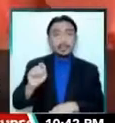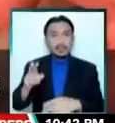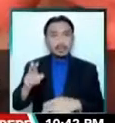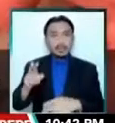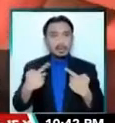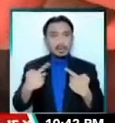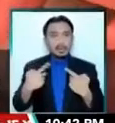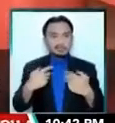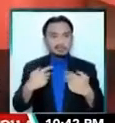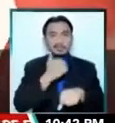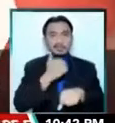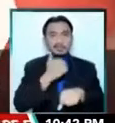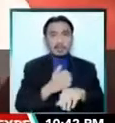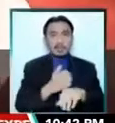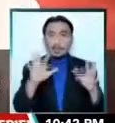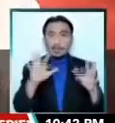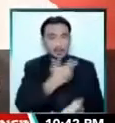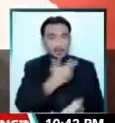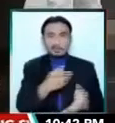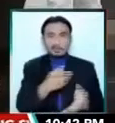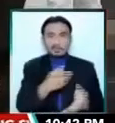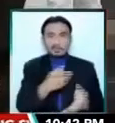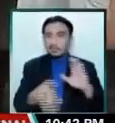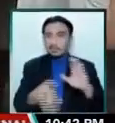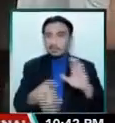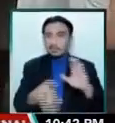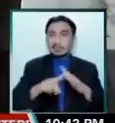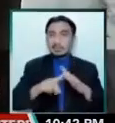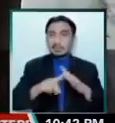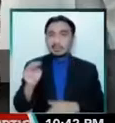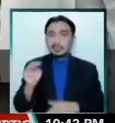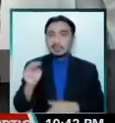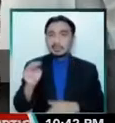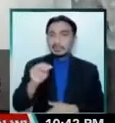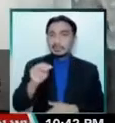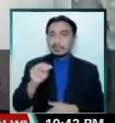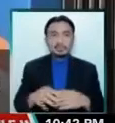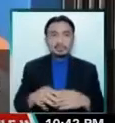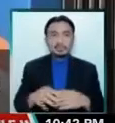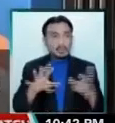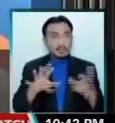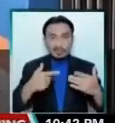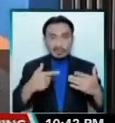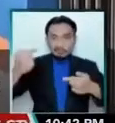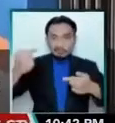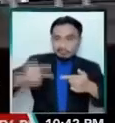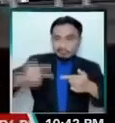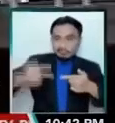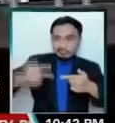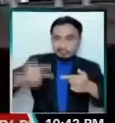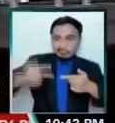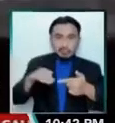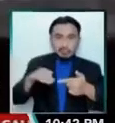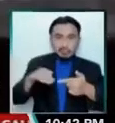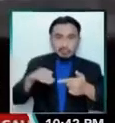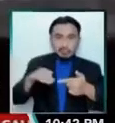no-vax, no-ride sa Metro Manila simula sa Lunes. Hero porque walang checkpoint sa lugar, iwan ang huli.